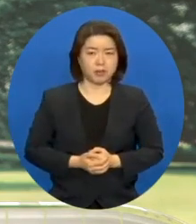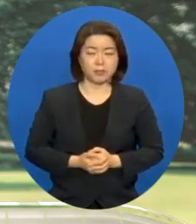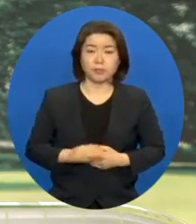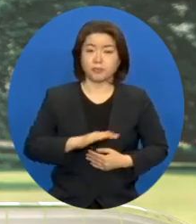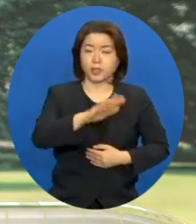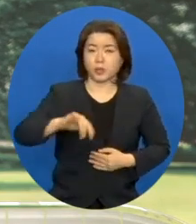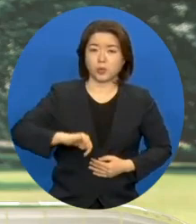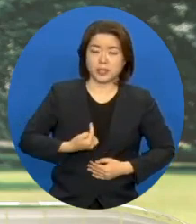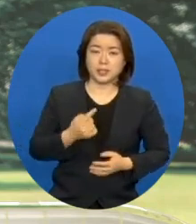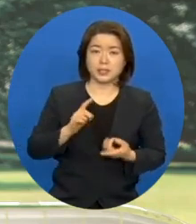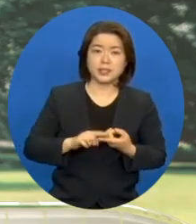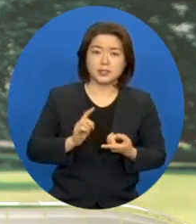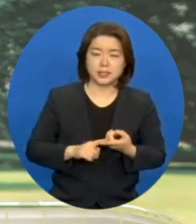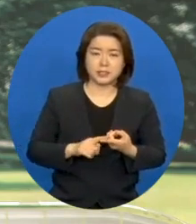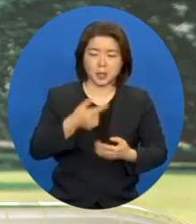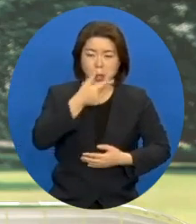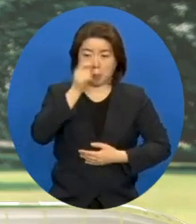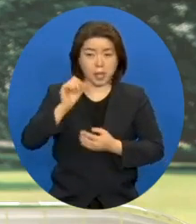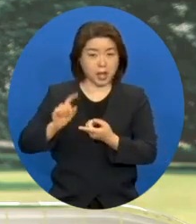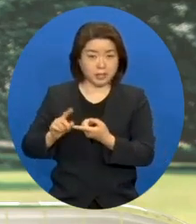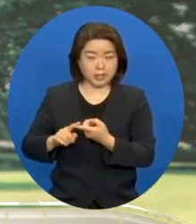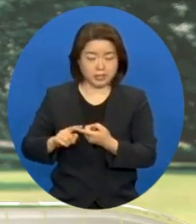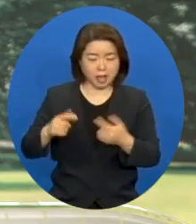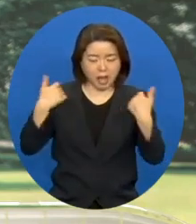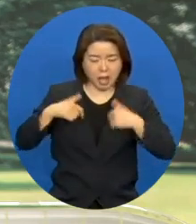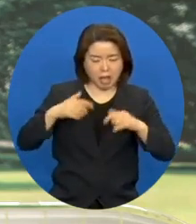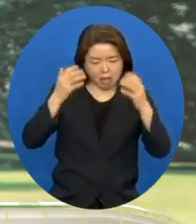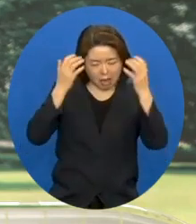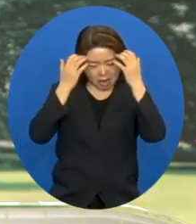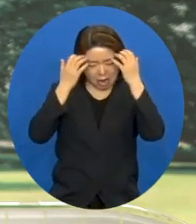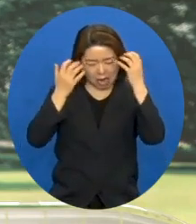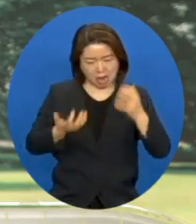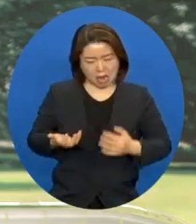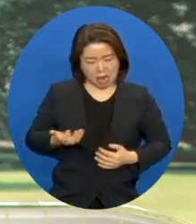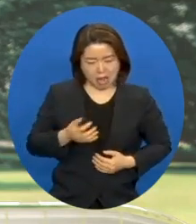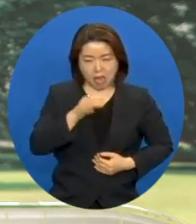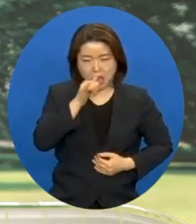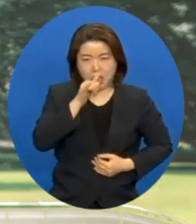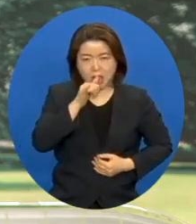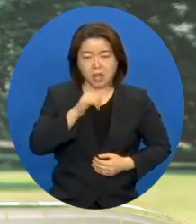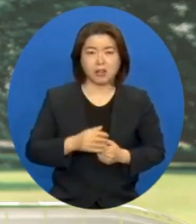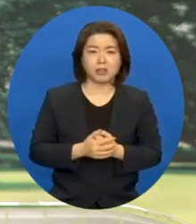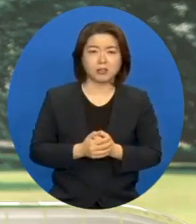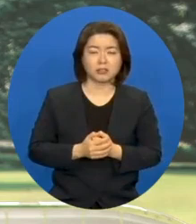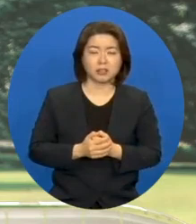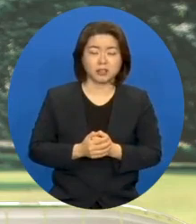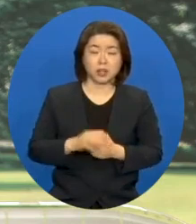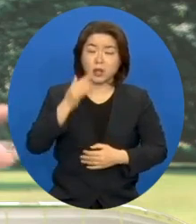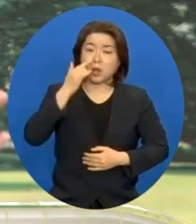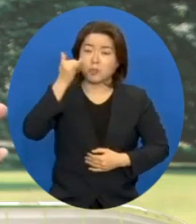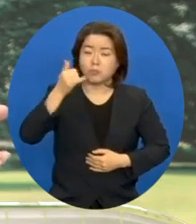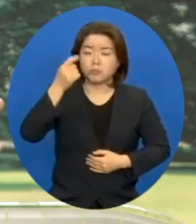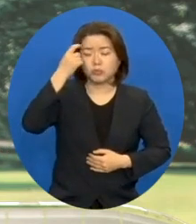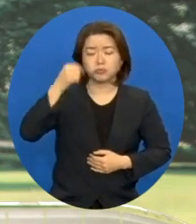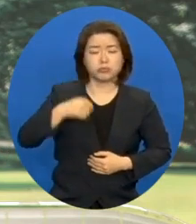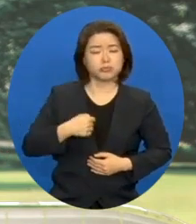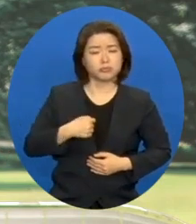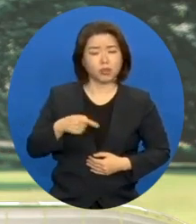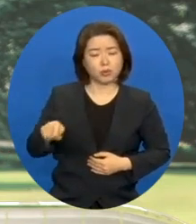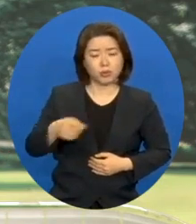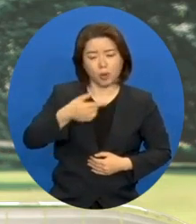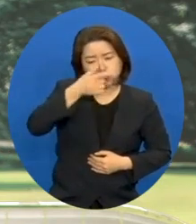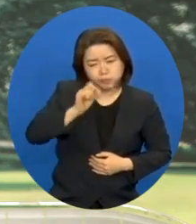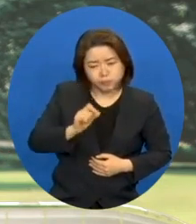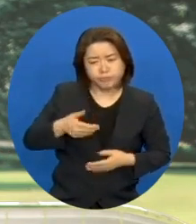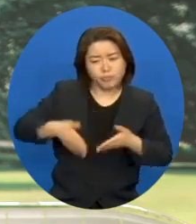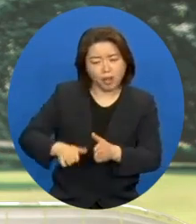우리는 우리 자신에 대해서, 부족한 것에 대해서 늘 고통스러워합니다. 아니, 부모님이 왜 이렇게 나를 낳아줬냐